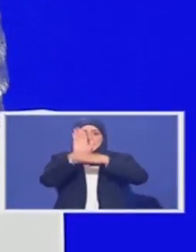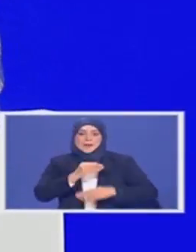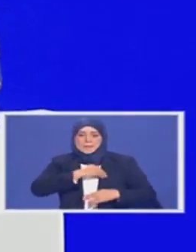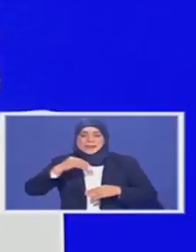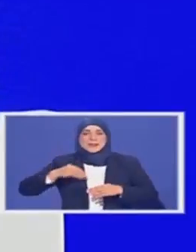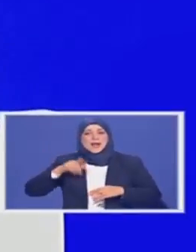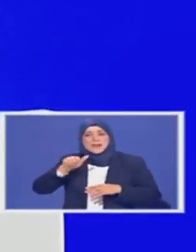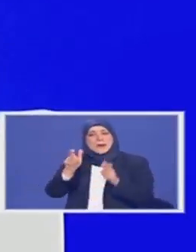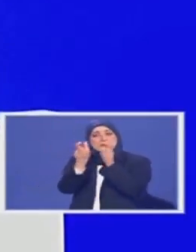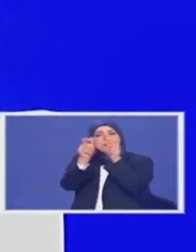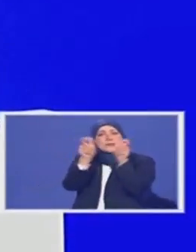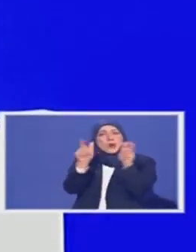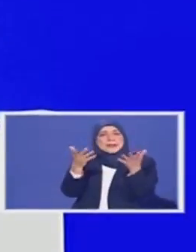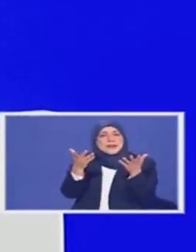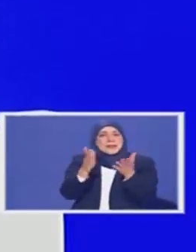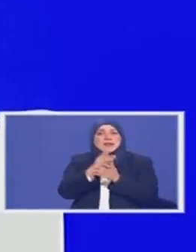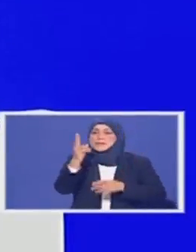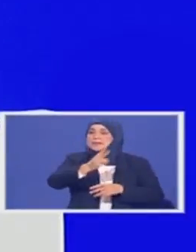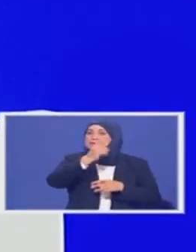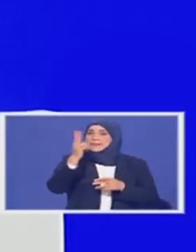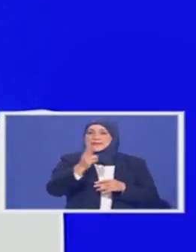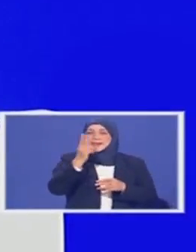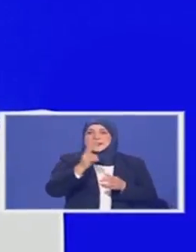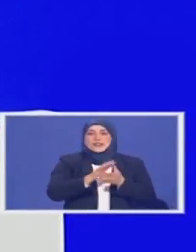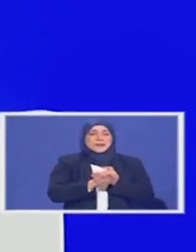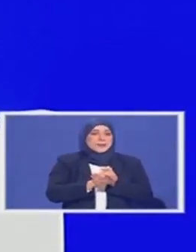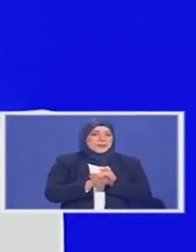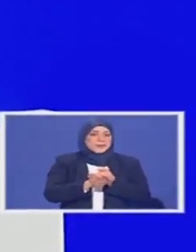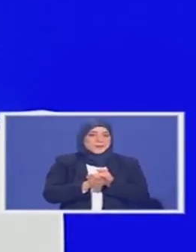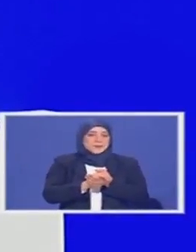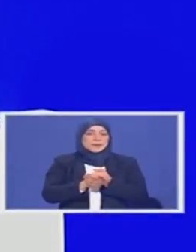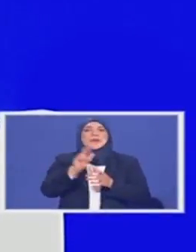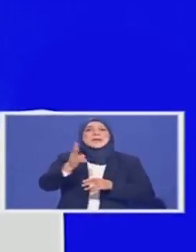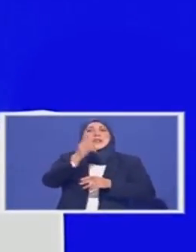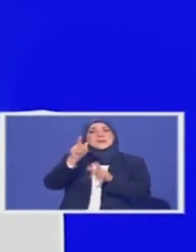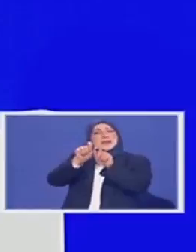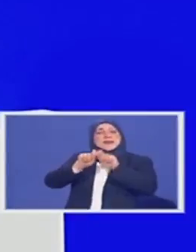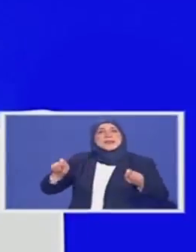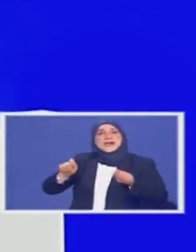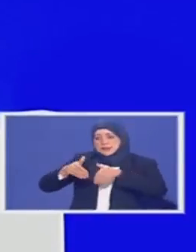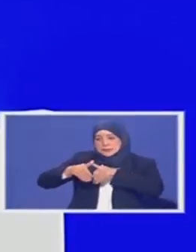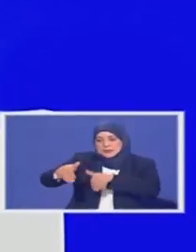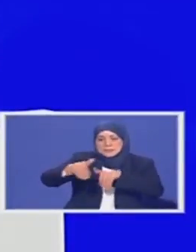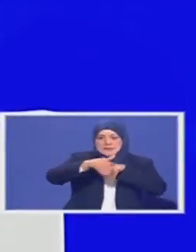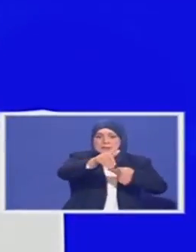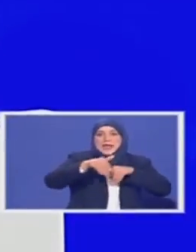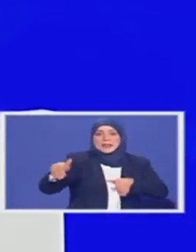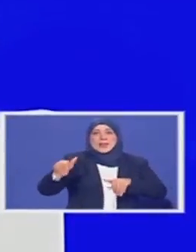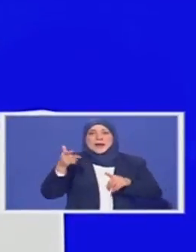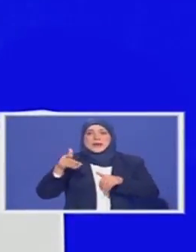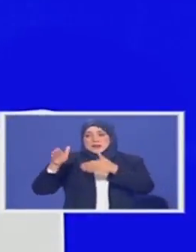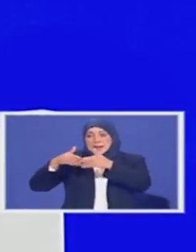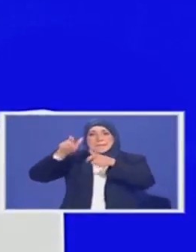بعض القطاعات اللي مش ممكن مثلا تحترم التباعد